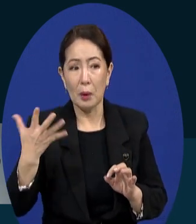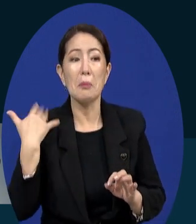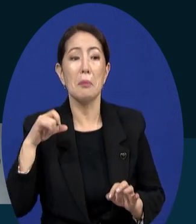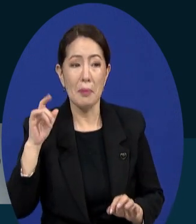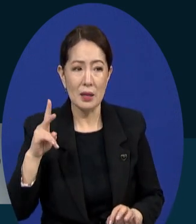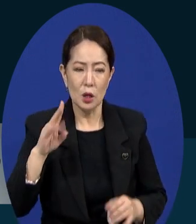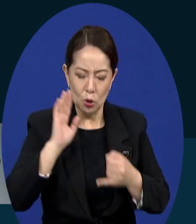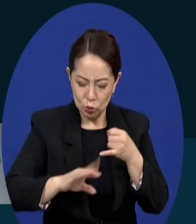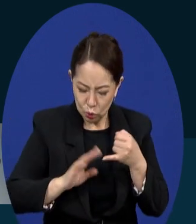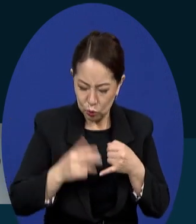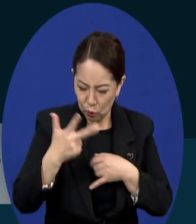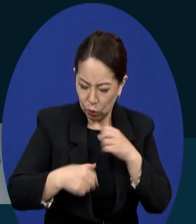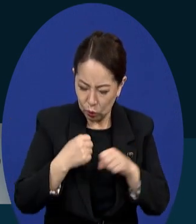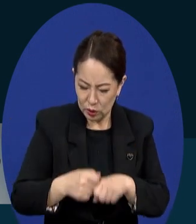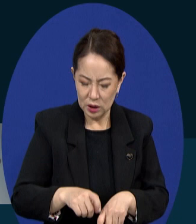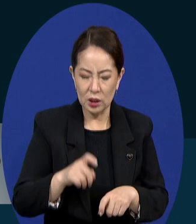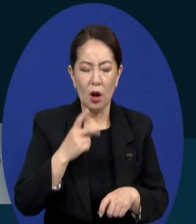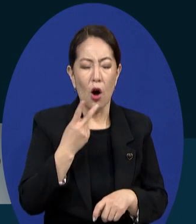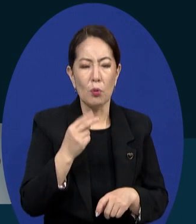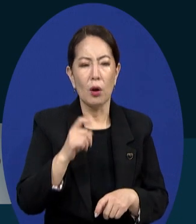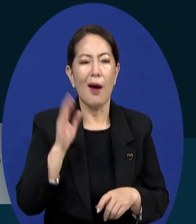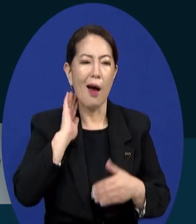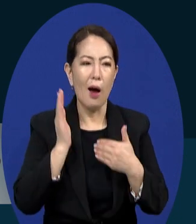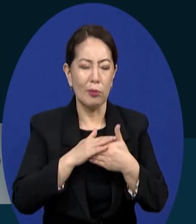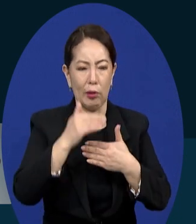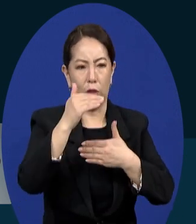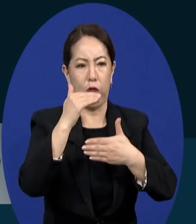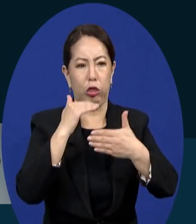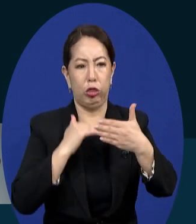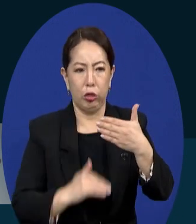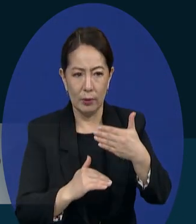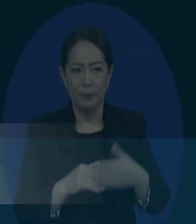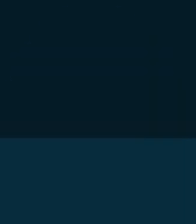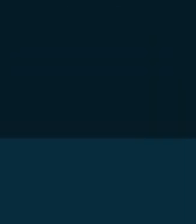байранд орсон байдаг. За сүүлийн 3 жил дараалан авилгын үзүүлэлт ухарсан дүнтэй байгаа юм аа.